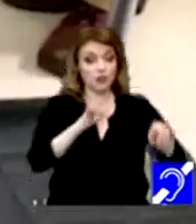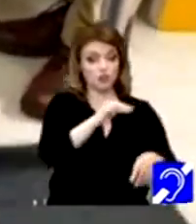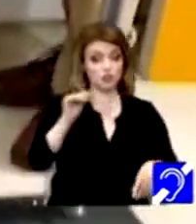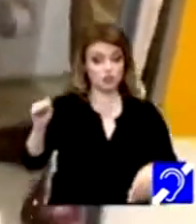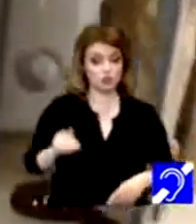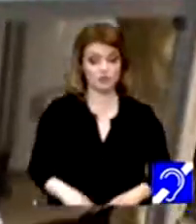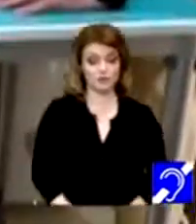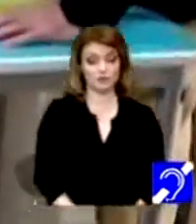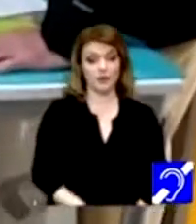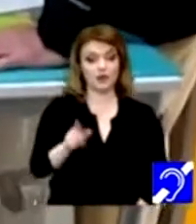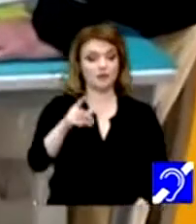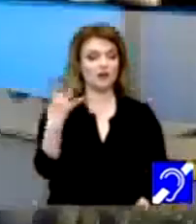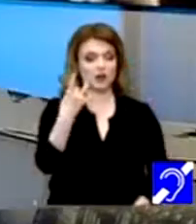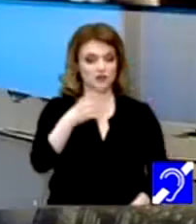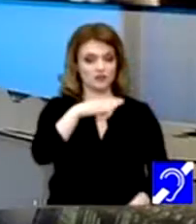unică.